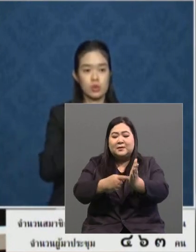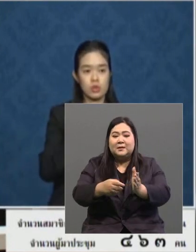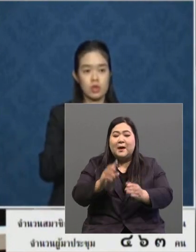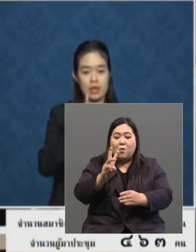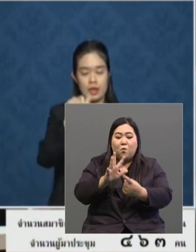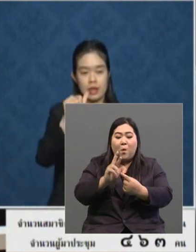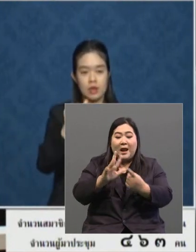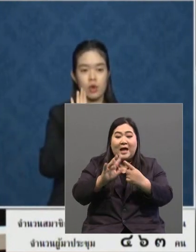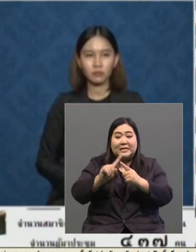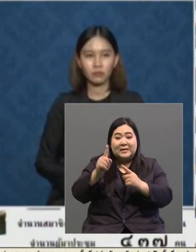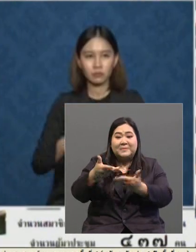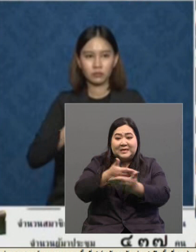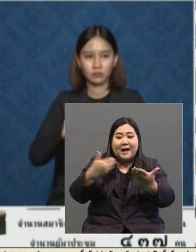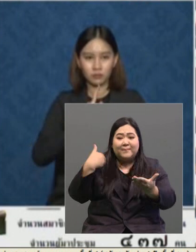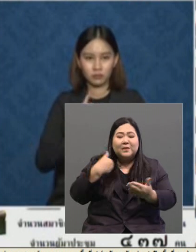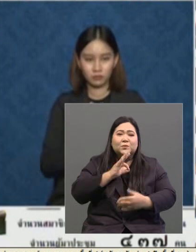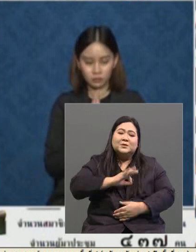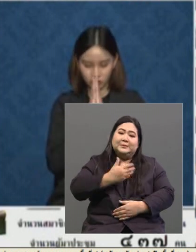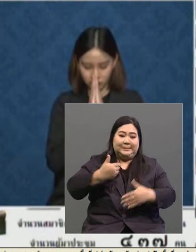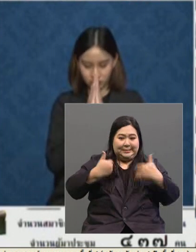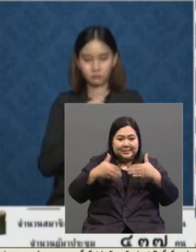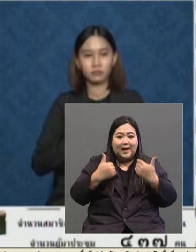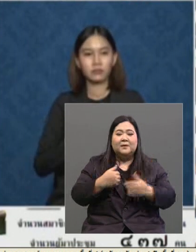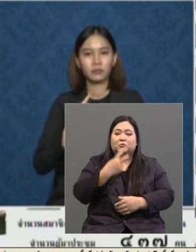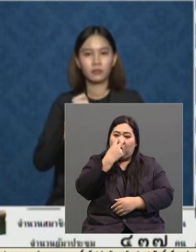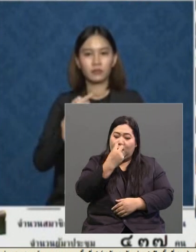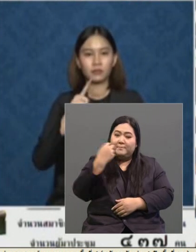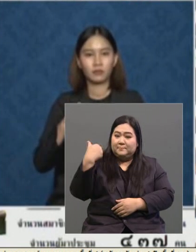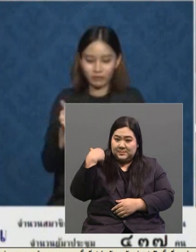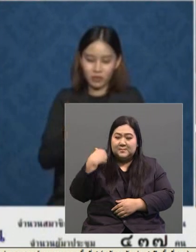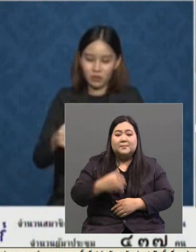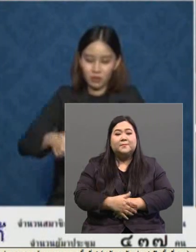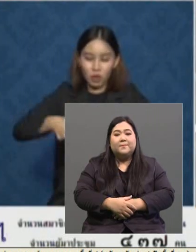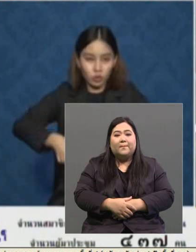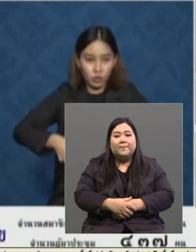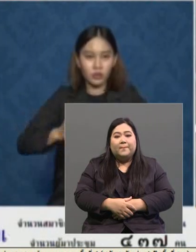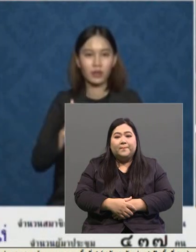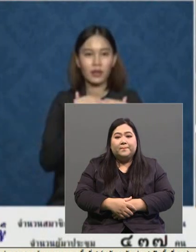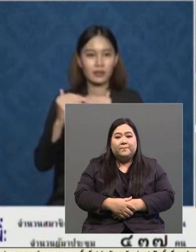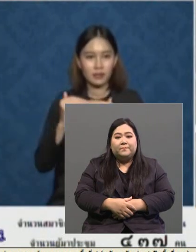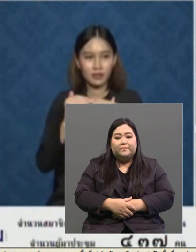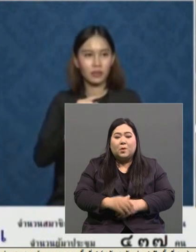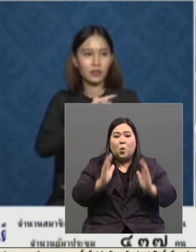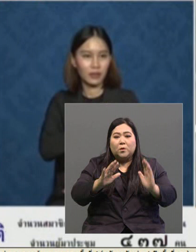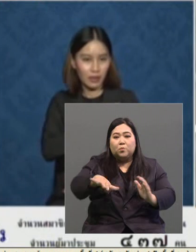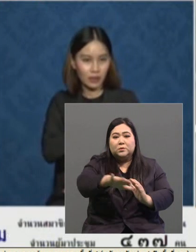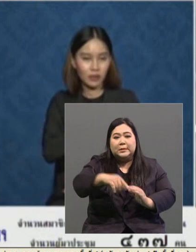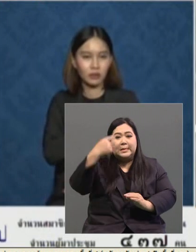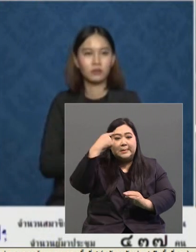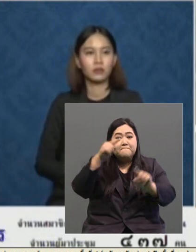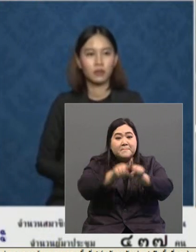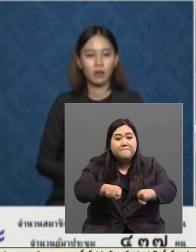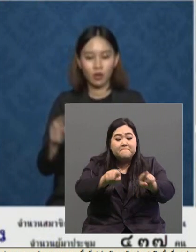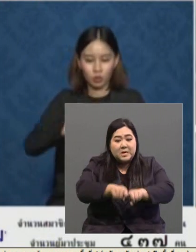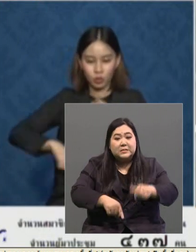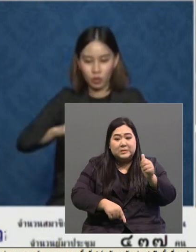ดีที่จะทำให้เกิดการเท่าเทียมกันหลายคนอภิปรายเหมือนกันนะบอกว่าค่ะคือถามว่าเห็นด้วยมั้ยเห็นด้วยแต่ก็อยาก